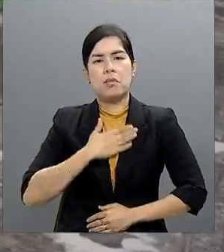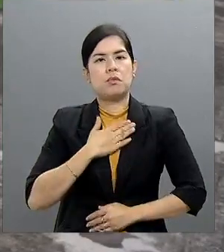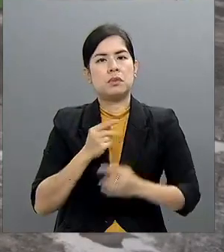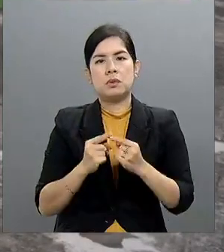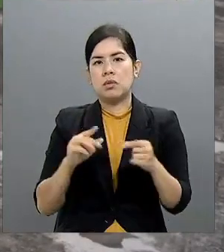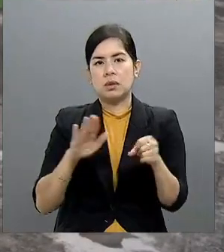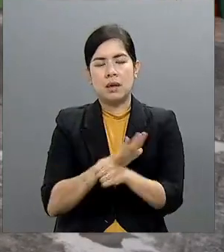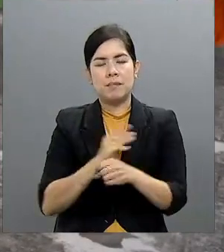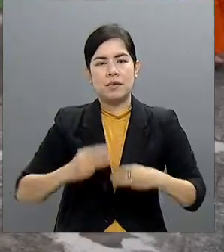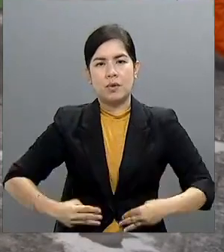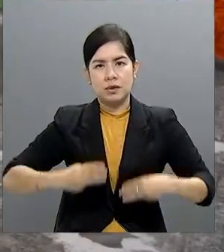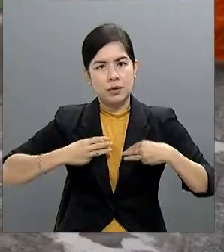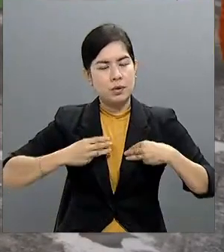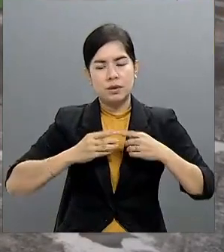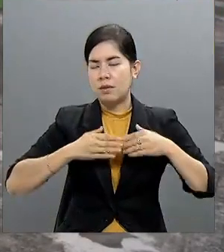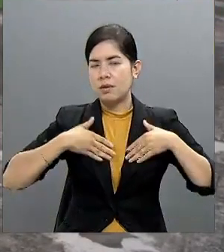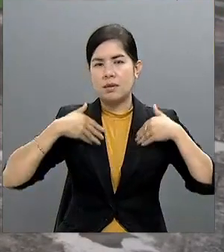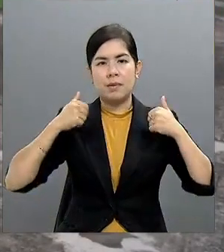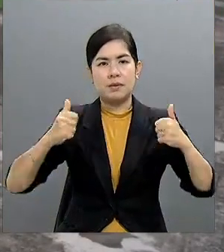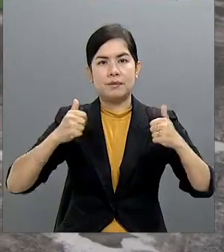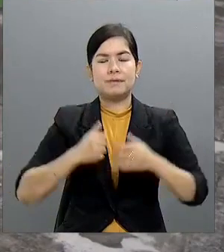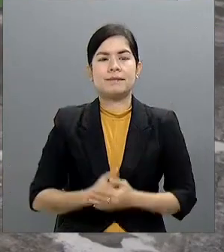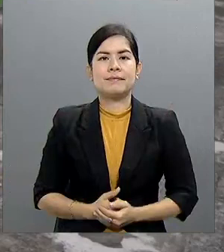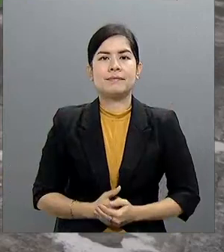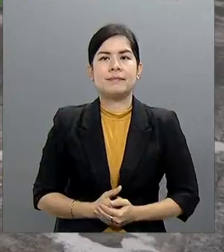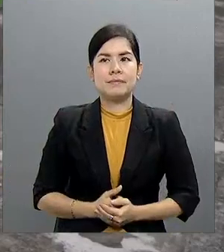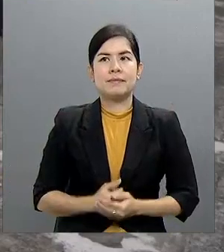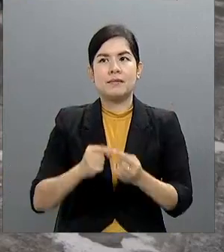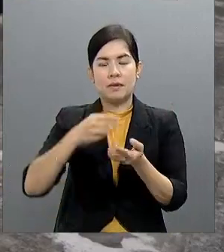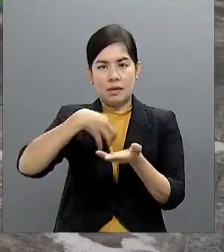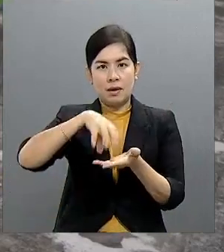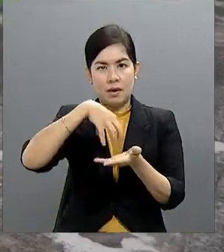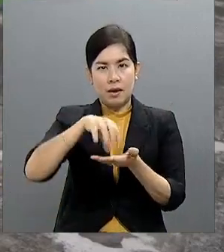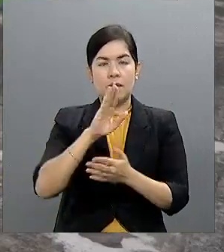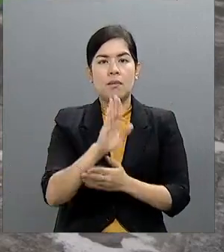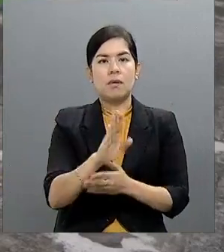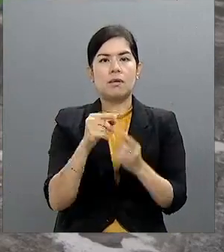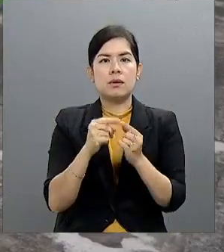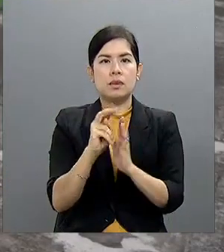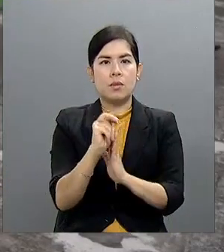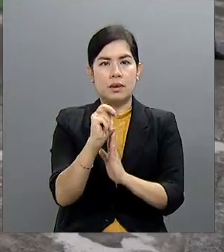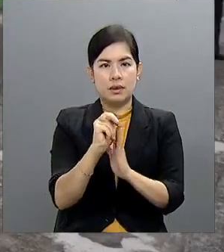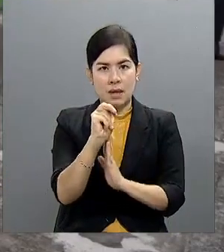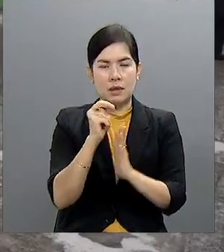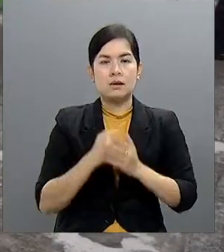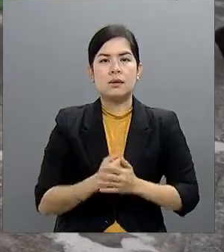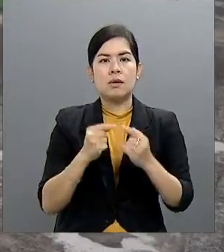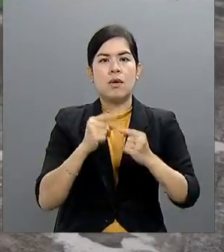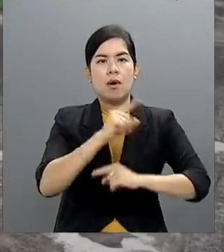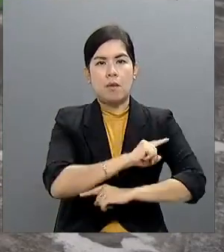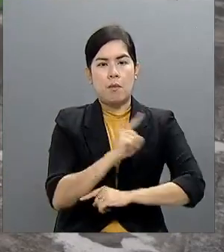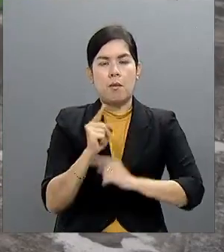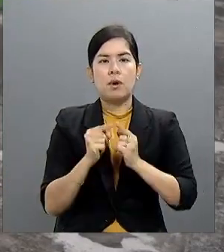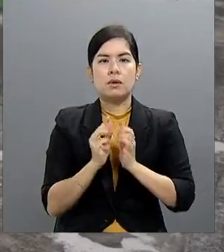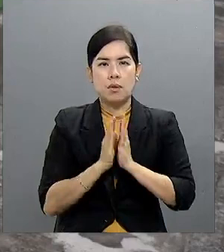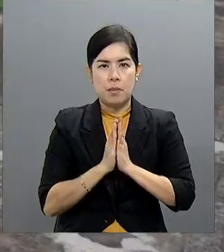ร่มเย็นเป็นสุขนะคะนี่ก็เป็นบรรยากาศที่จังหวัดน่านสำหรับเทศกาลวันอาสาฬหบูชาและวันเข้าพรรษ